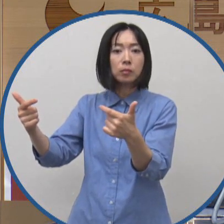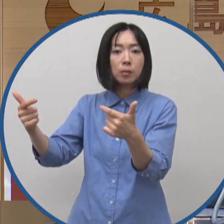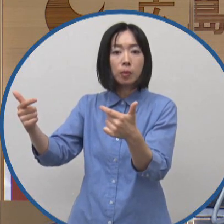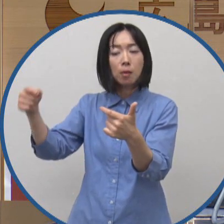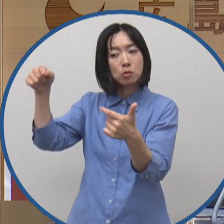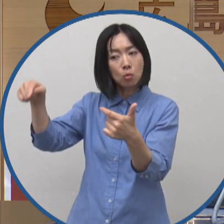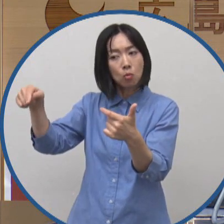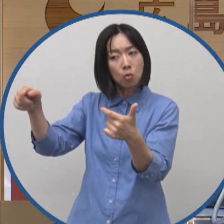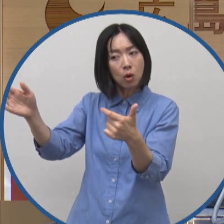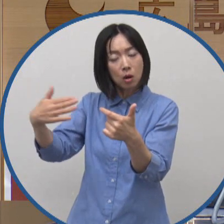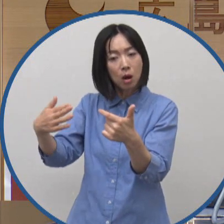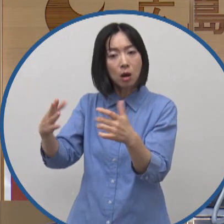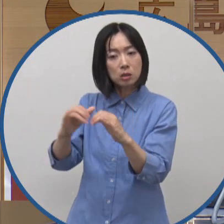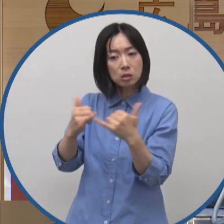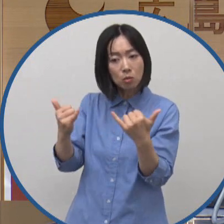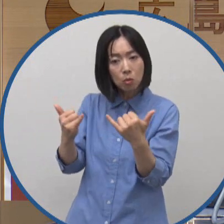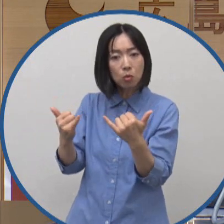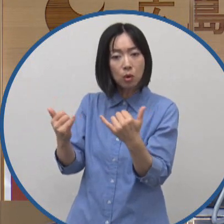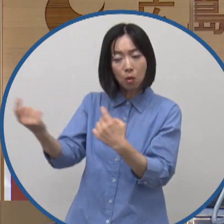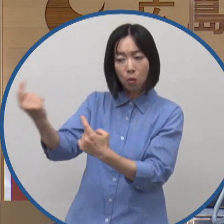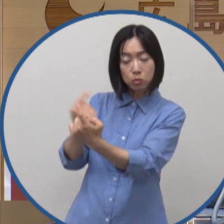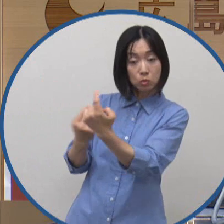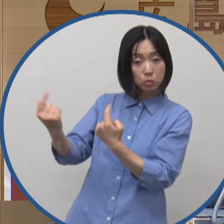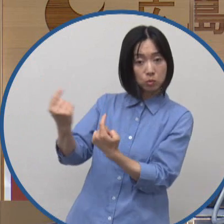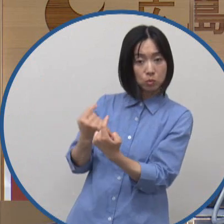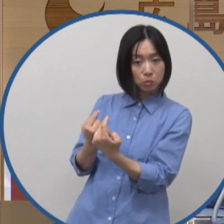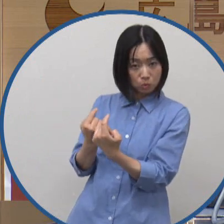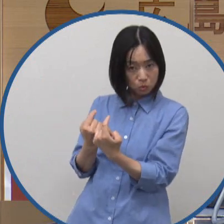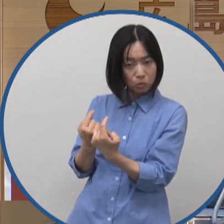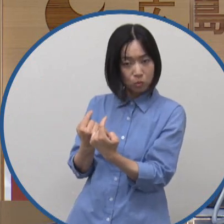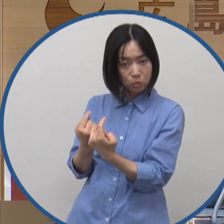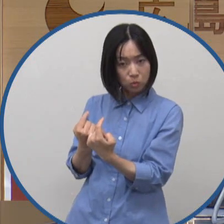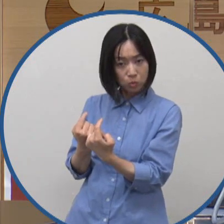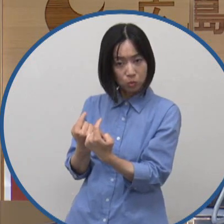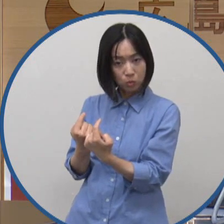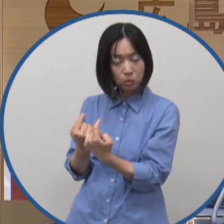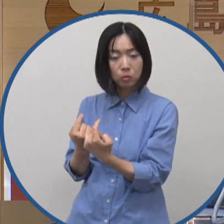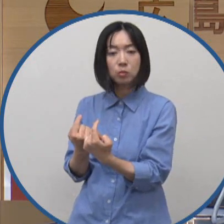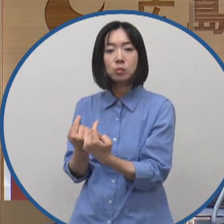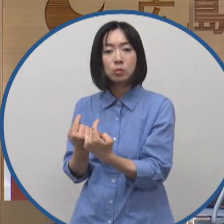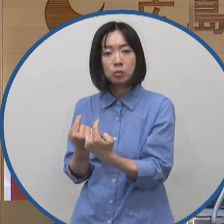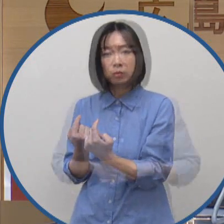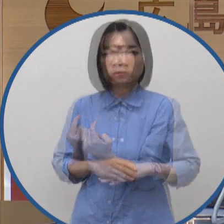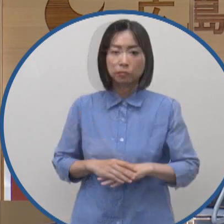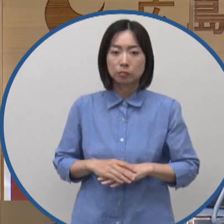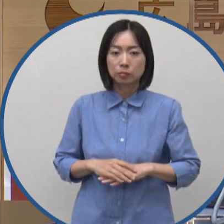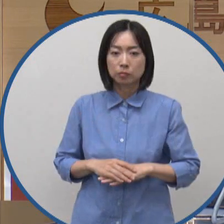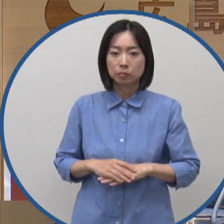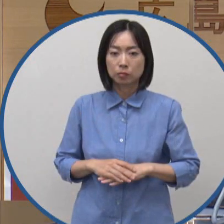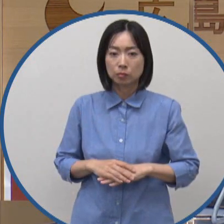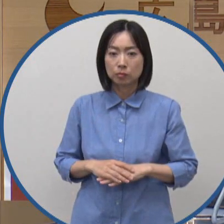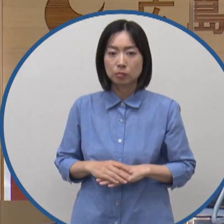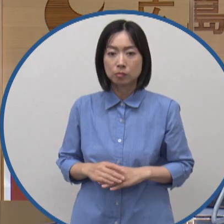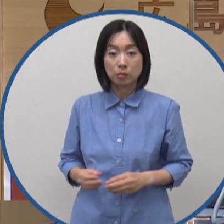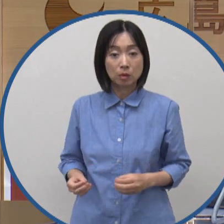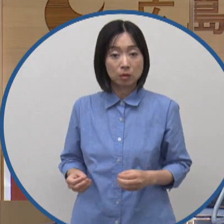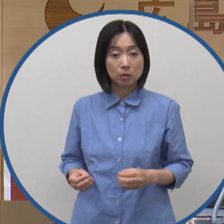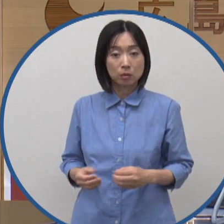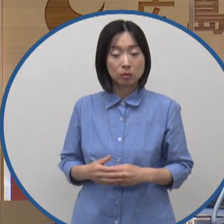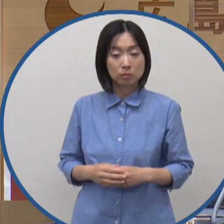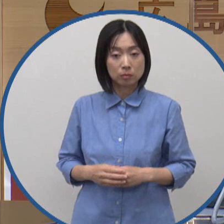ういったところから人が移動すると、そういう状況を考えると、それから今感